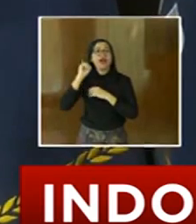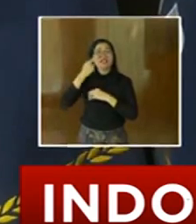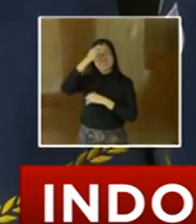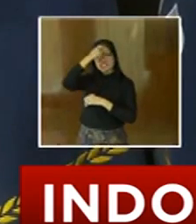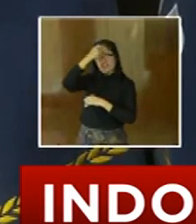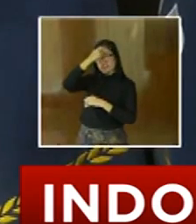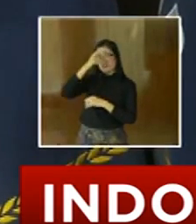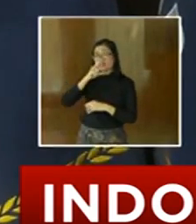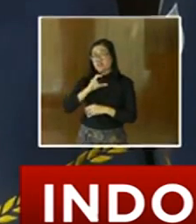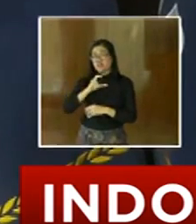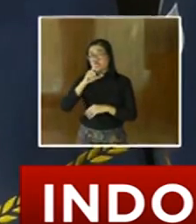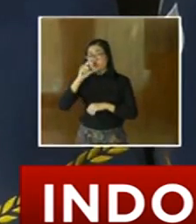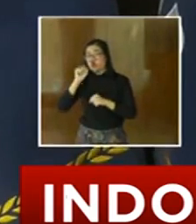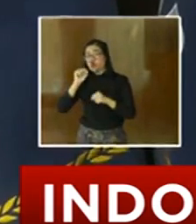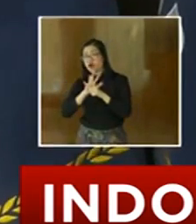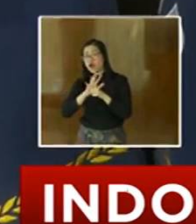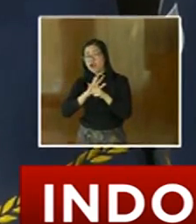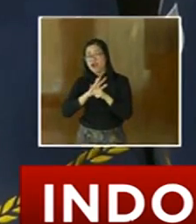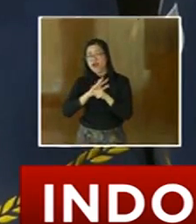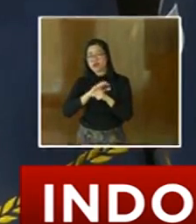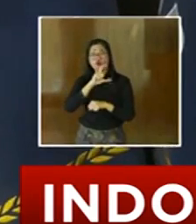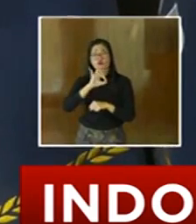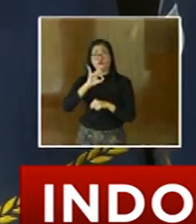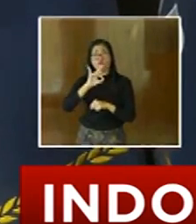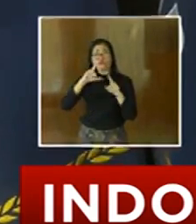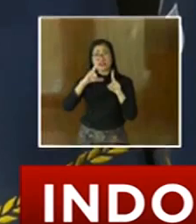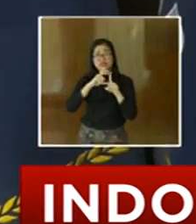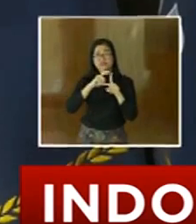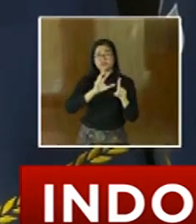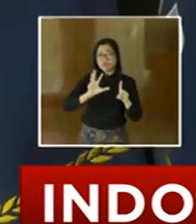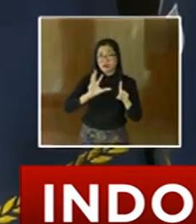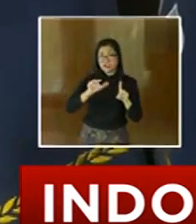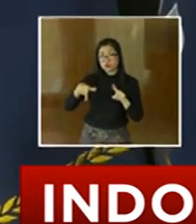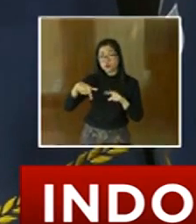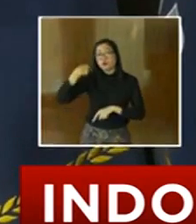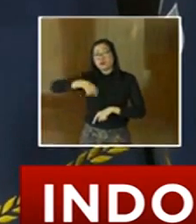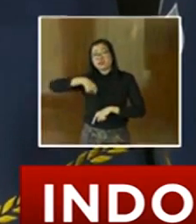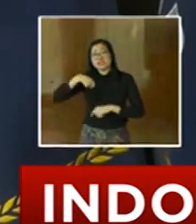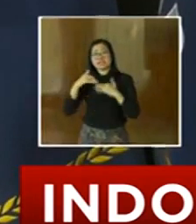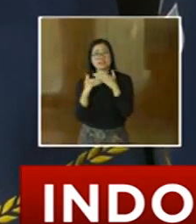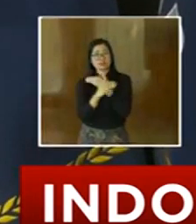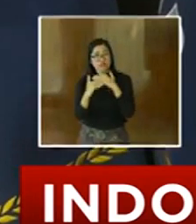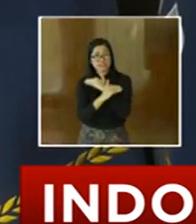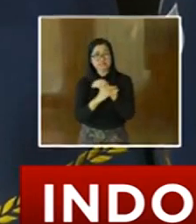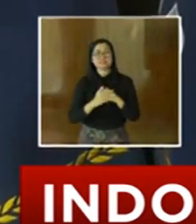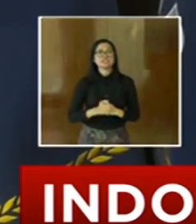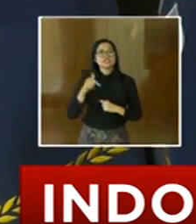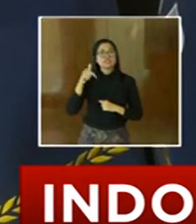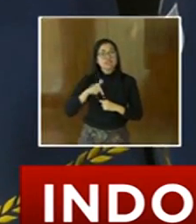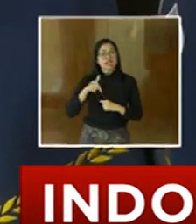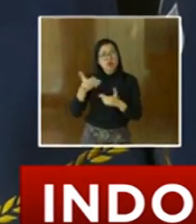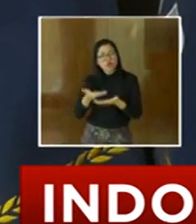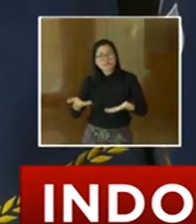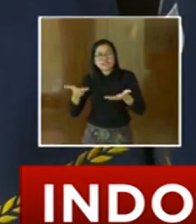Conform coronavirus 19 kita tahu Menteri Perhubungan dan kemudian kondisi sekarang bagus